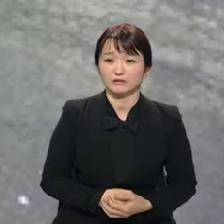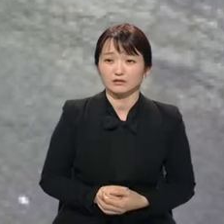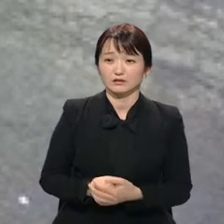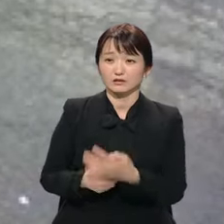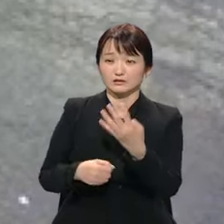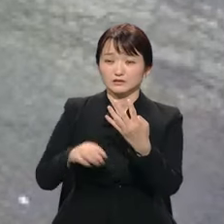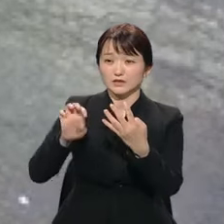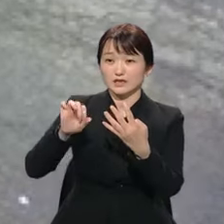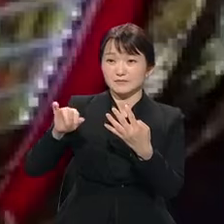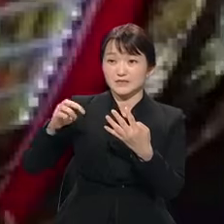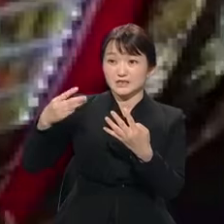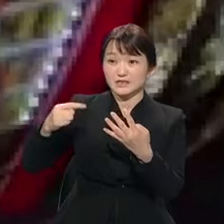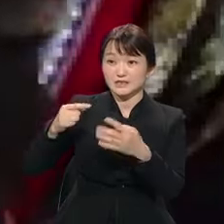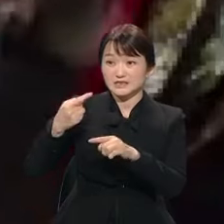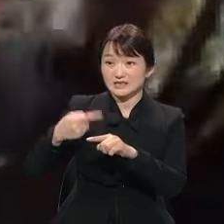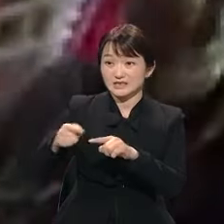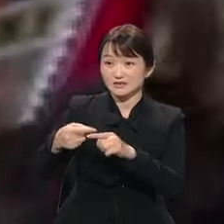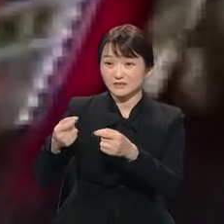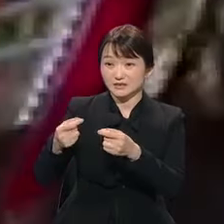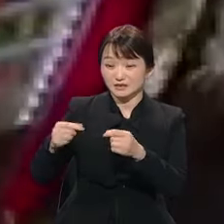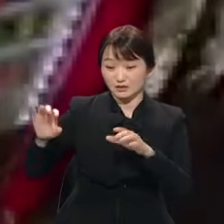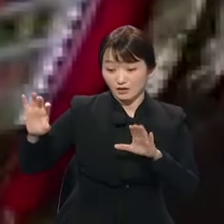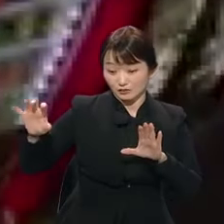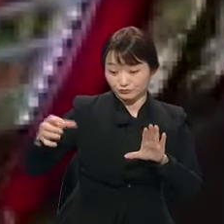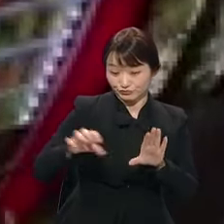blade hurling at me as I'm walking through the doorway.